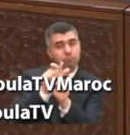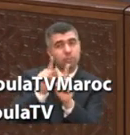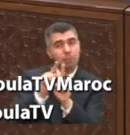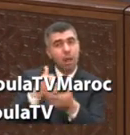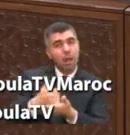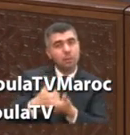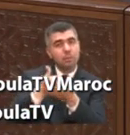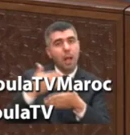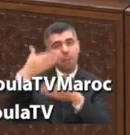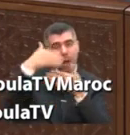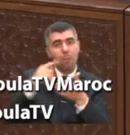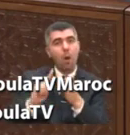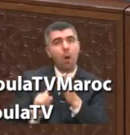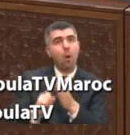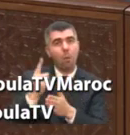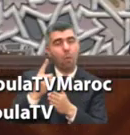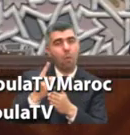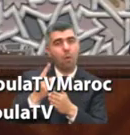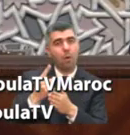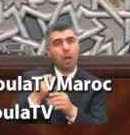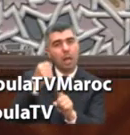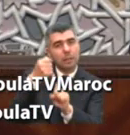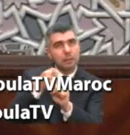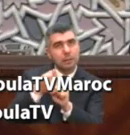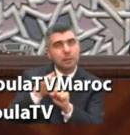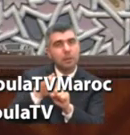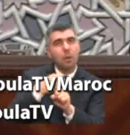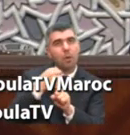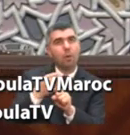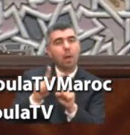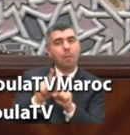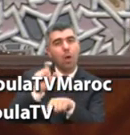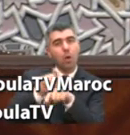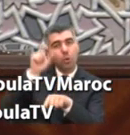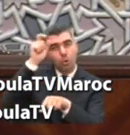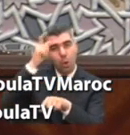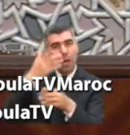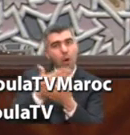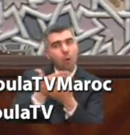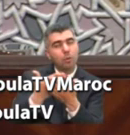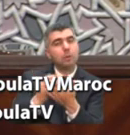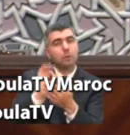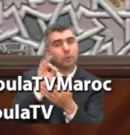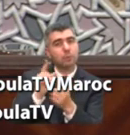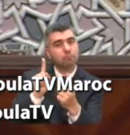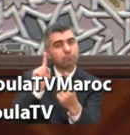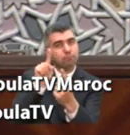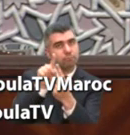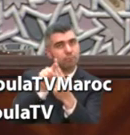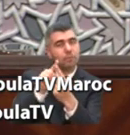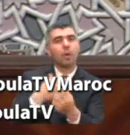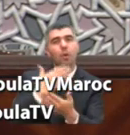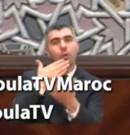وهذا لذلك قامت الوزارة بالإجراء ضد المغرب ضد تركيا من أجل. شكرا سيدة الوزيرة وشكرا على